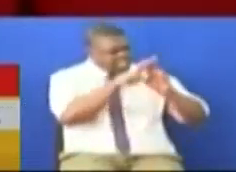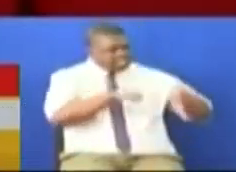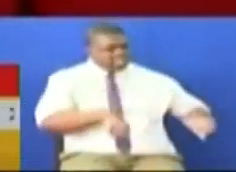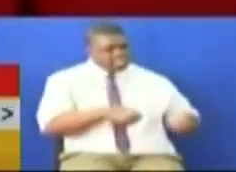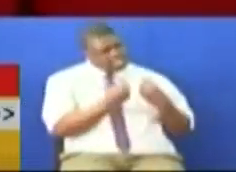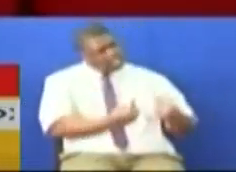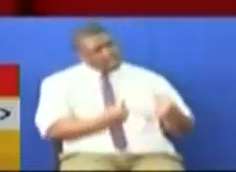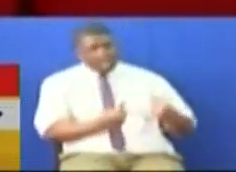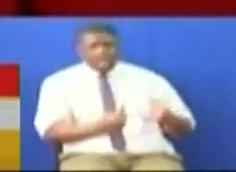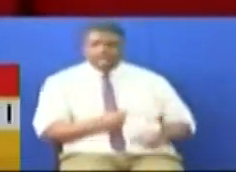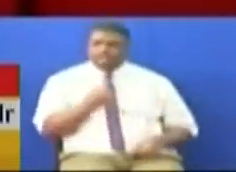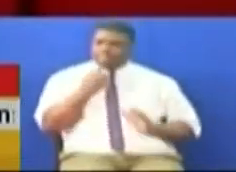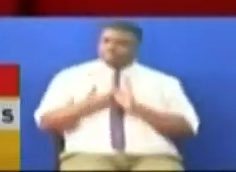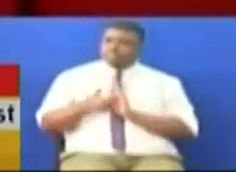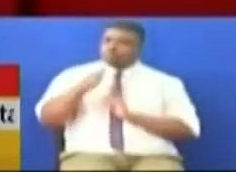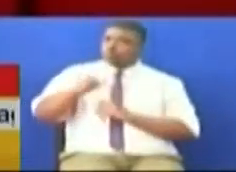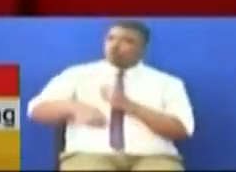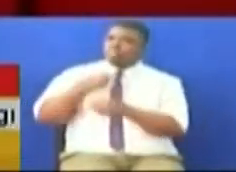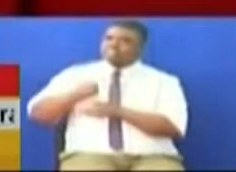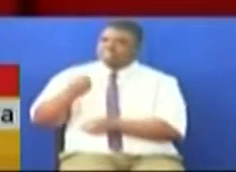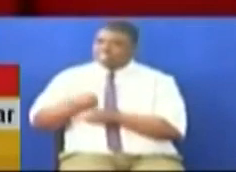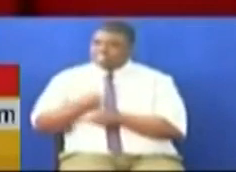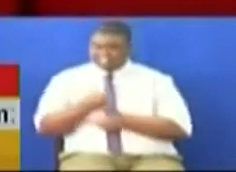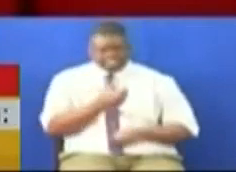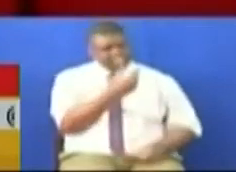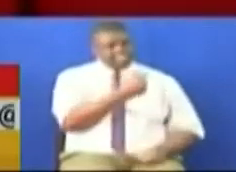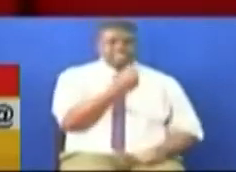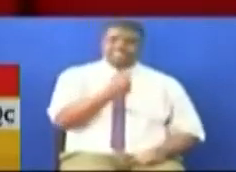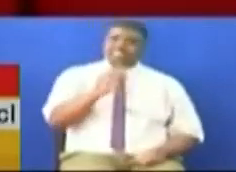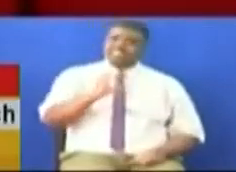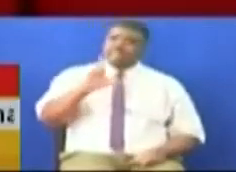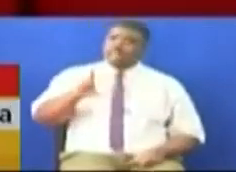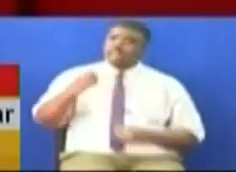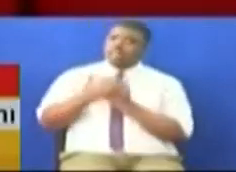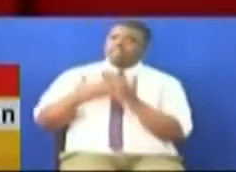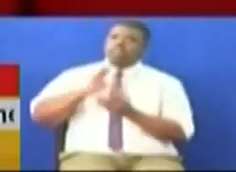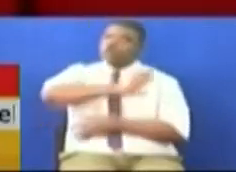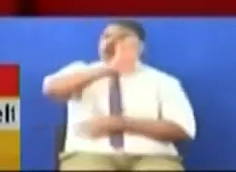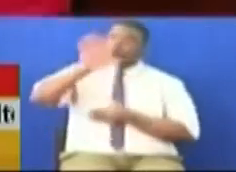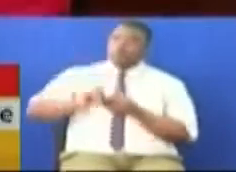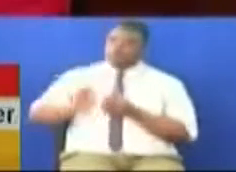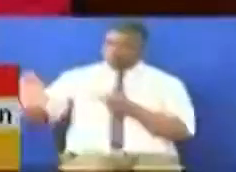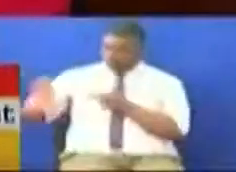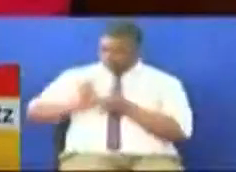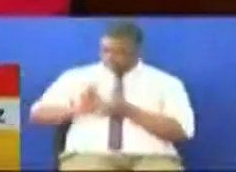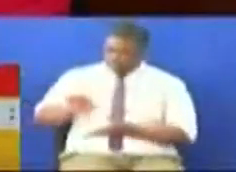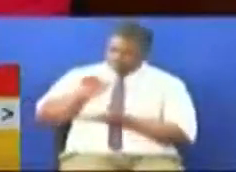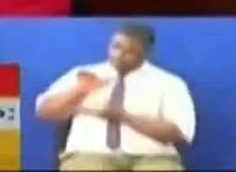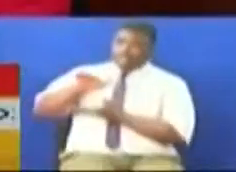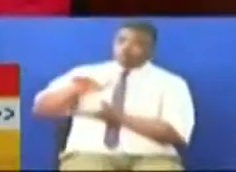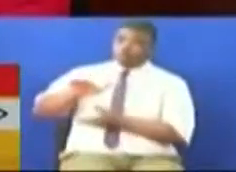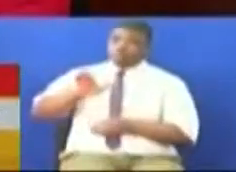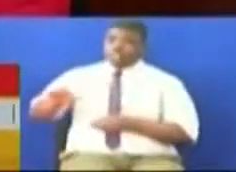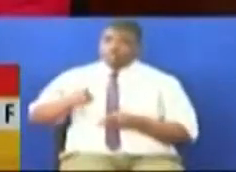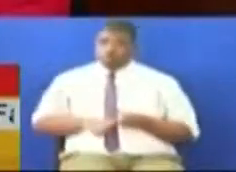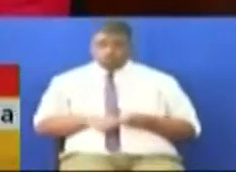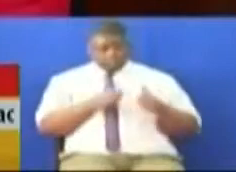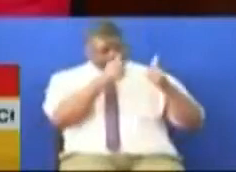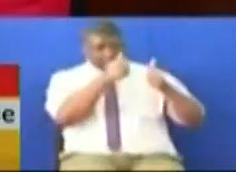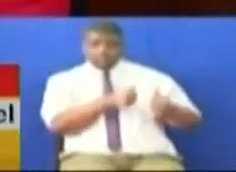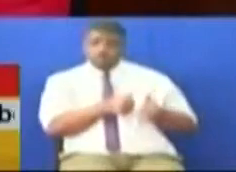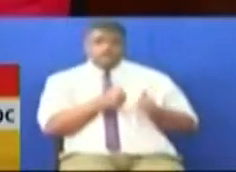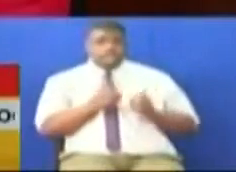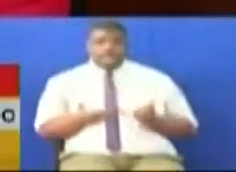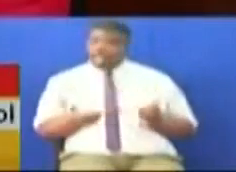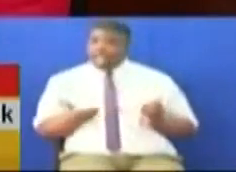hata ungechukua wafanyakazi wa TTCL nchi nzima wameunganishwa kwenye bando lao la promotion, haiwezi kulinganika na